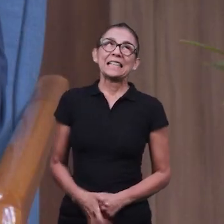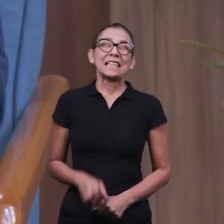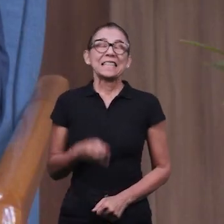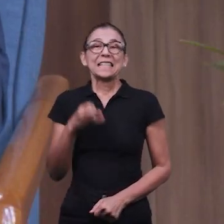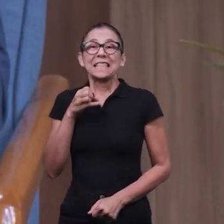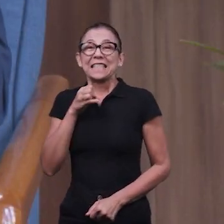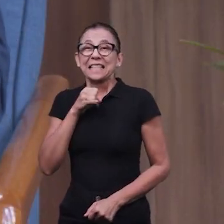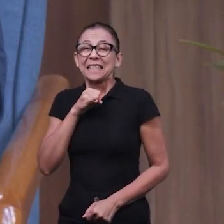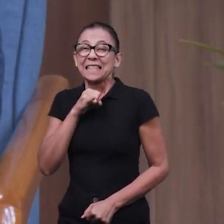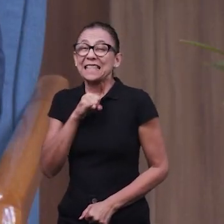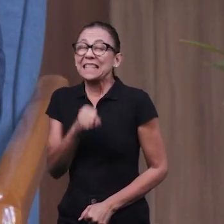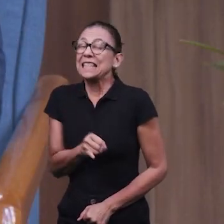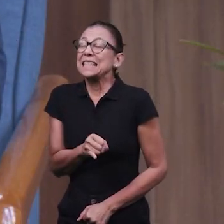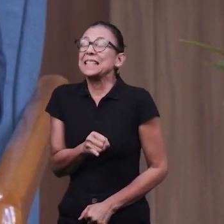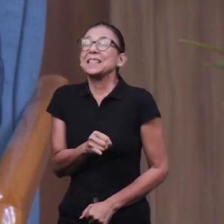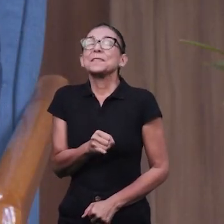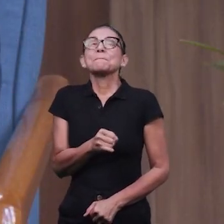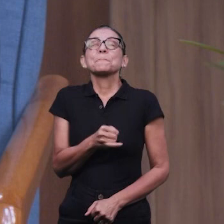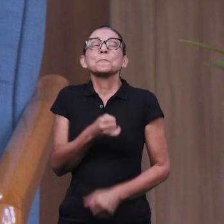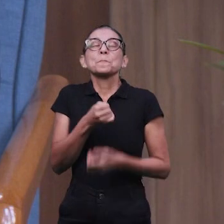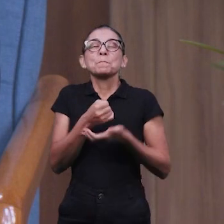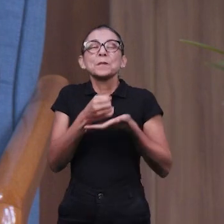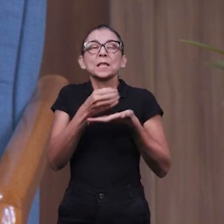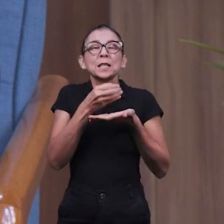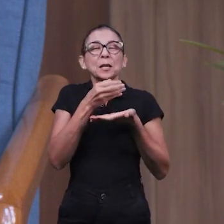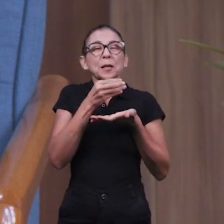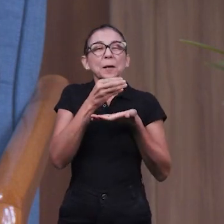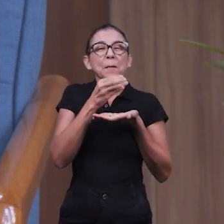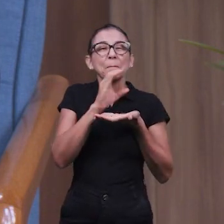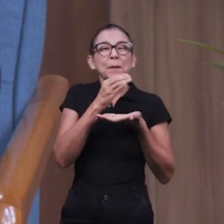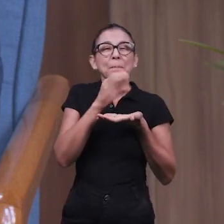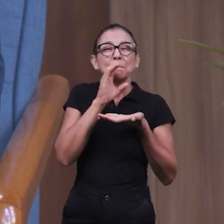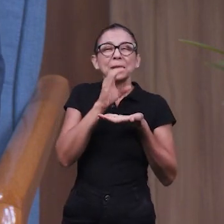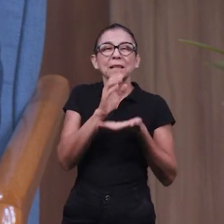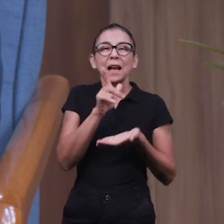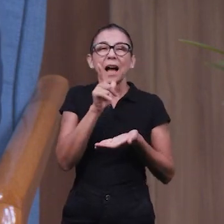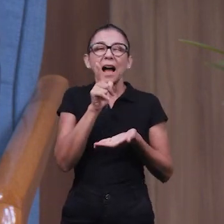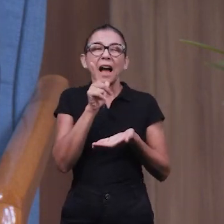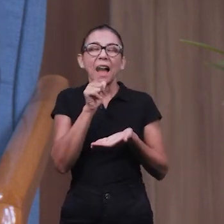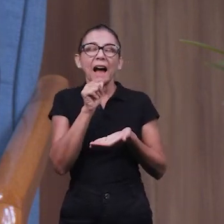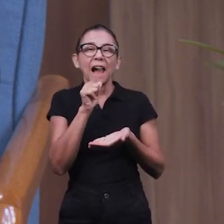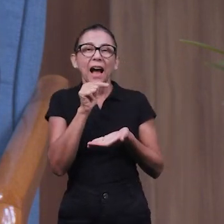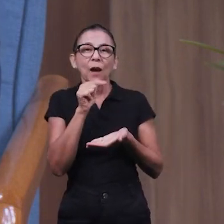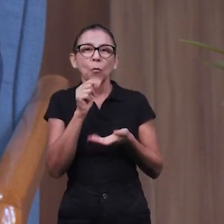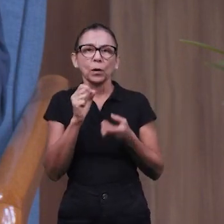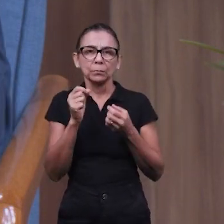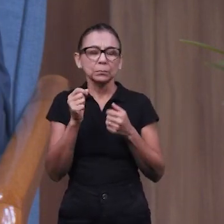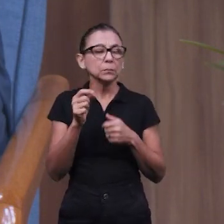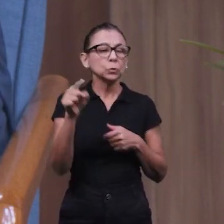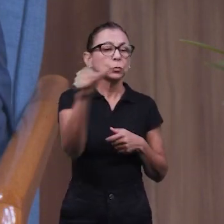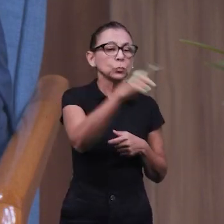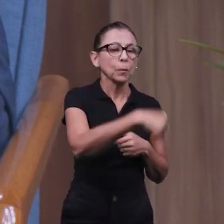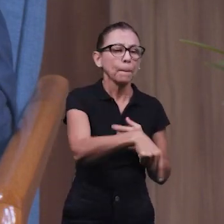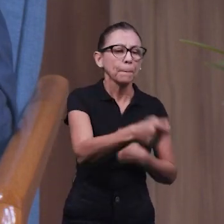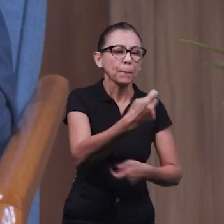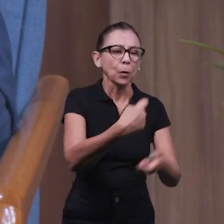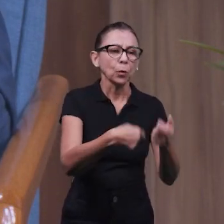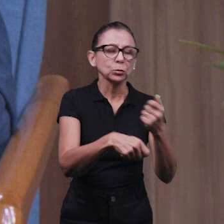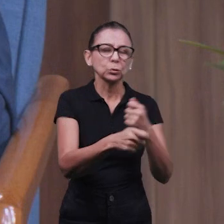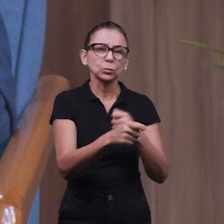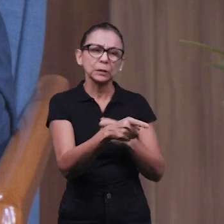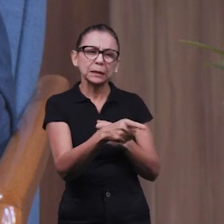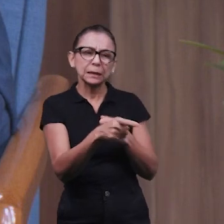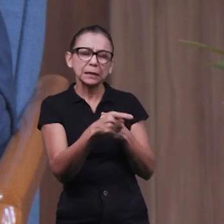vem. Si je pouvais boire de l'eau du puits de Bethléem qui est à côté de la porte. Cette phrase a été dite par le